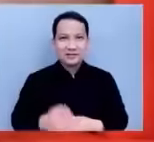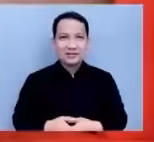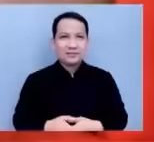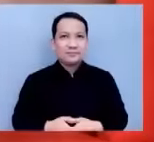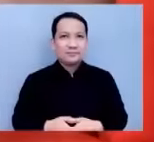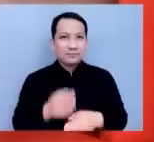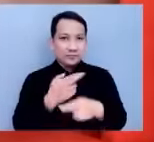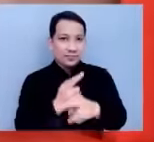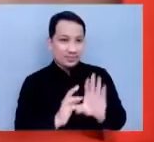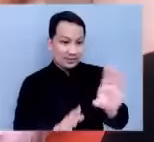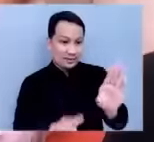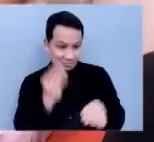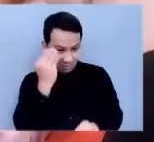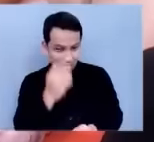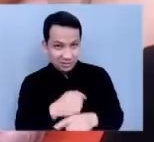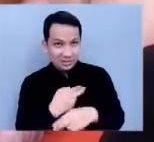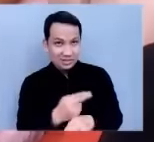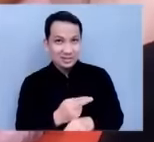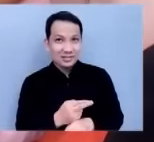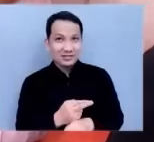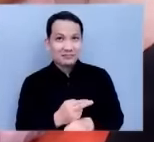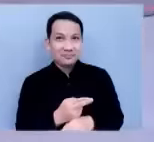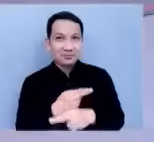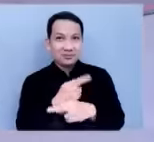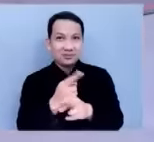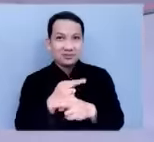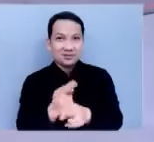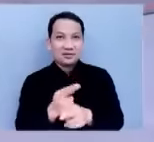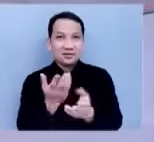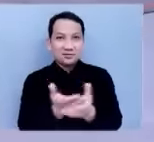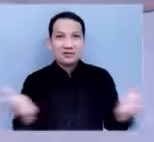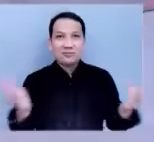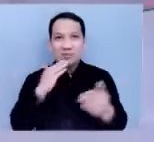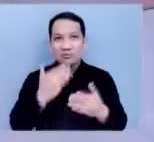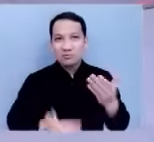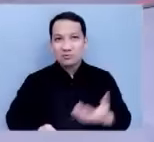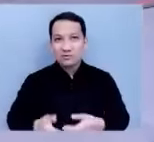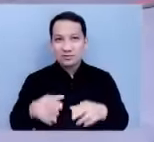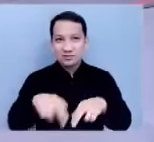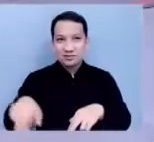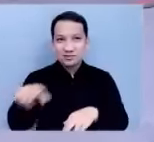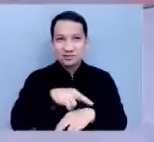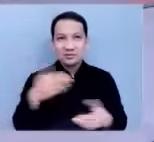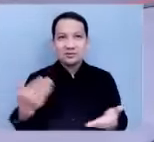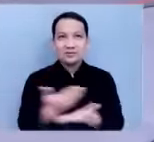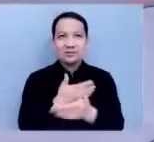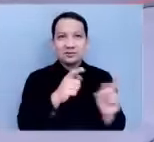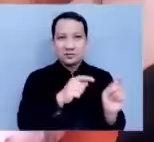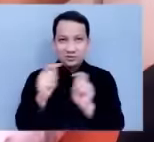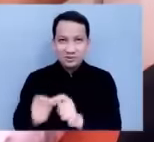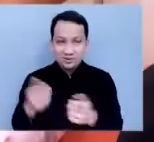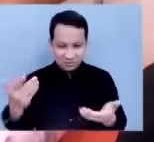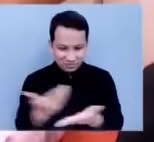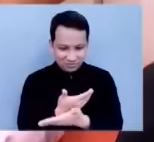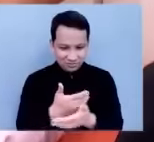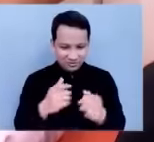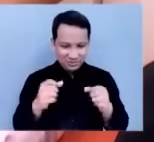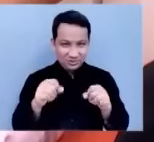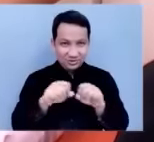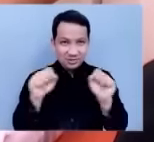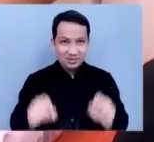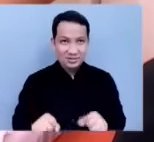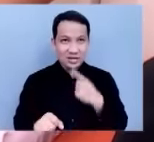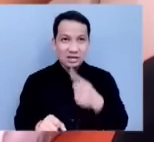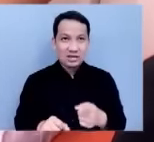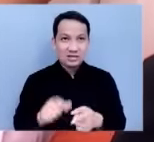pinarenovate namin to para sa inyo. Special welcome naman. Kayo. Bagong tahanan, kailangan niyo ng bagong set. Sanay na ba kayong matawag